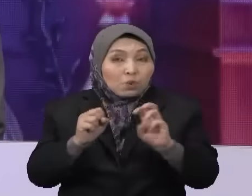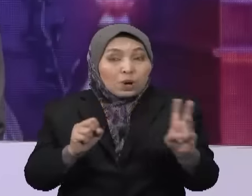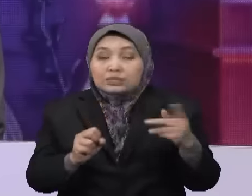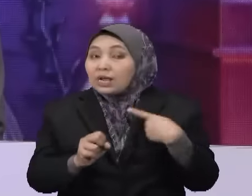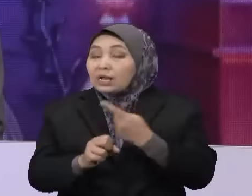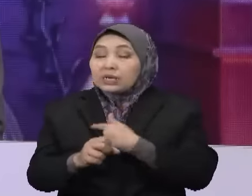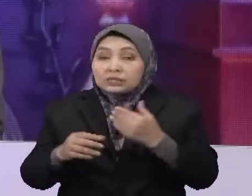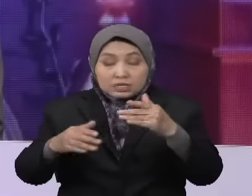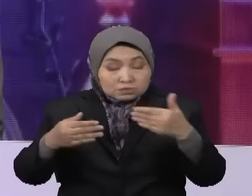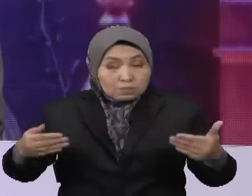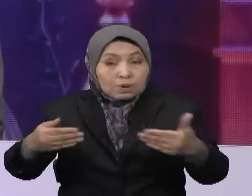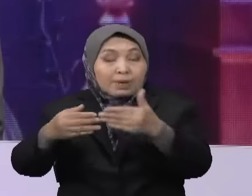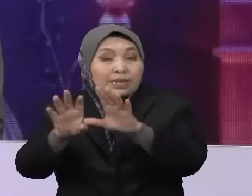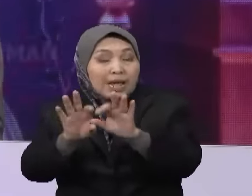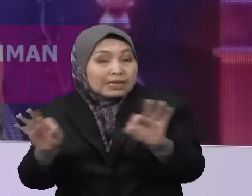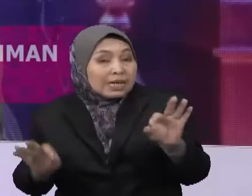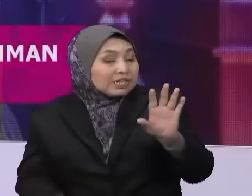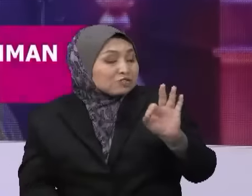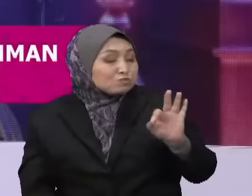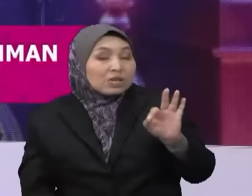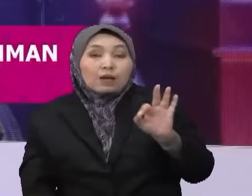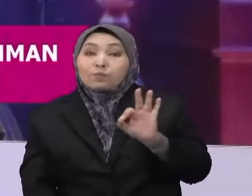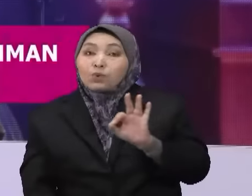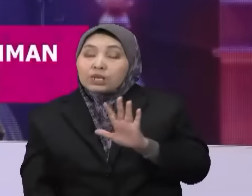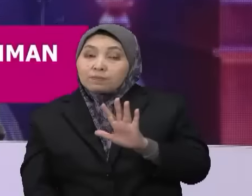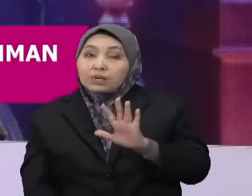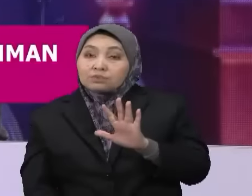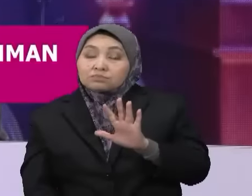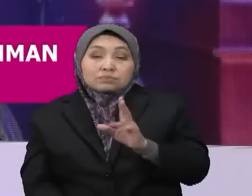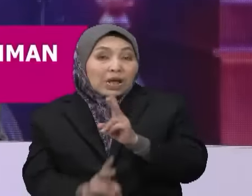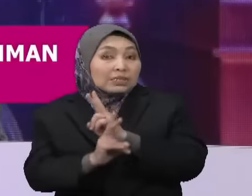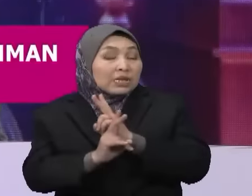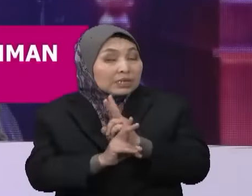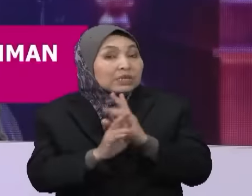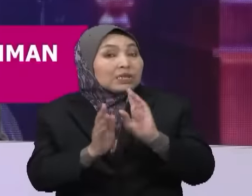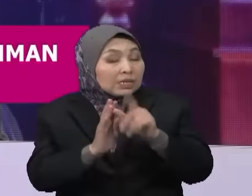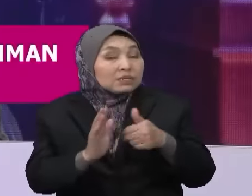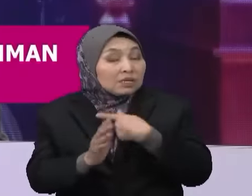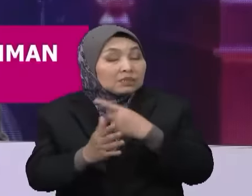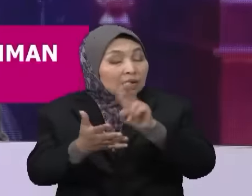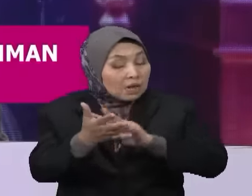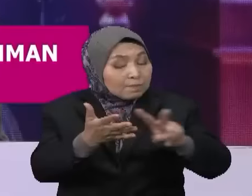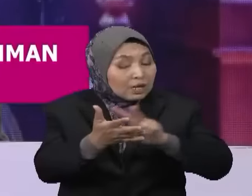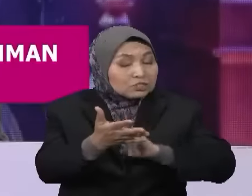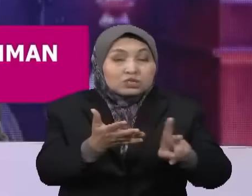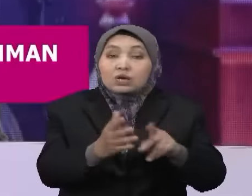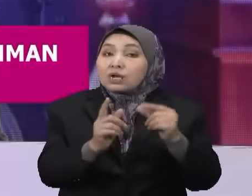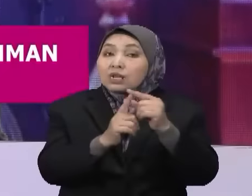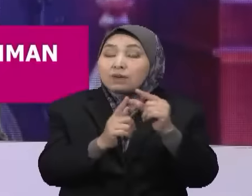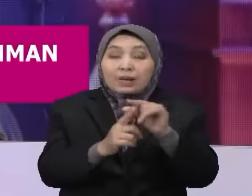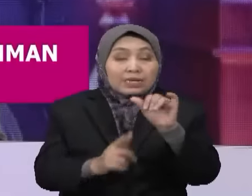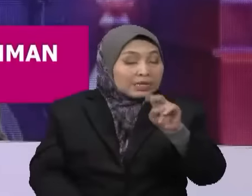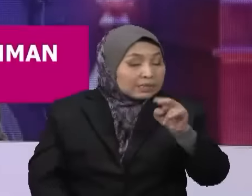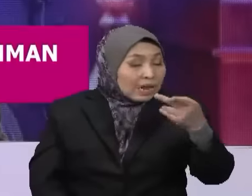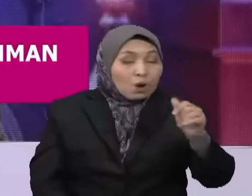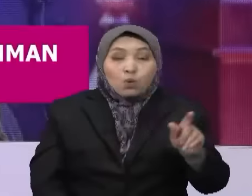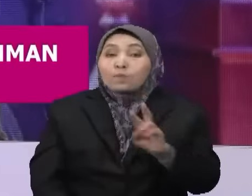ke ayat yang ke-95. Hati-hati, nanti kita akan baca kalimah innahum